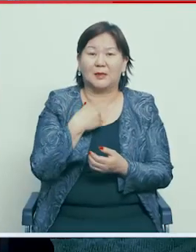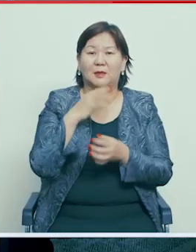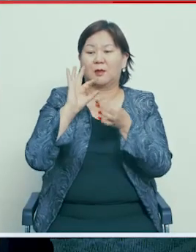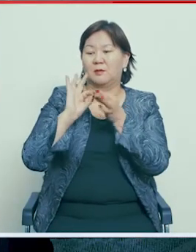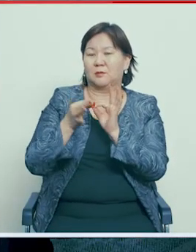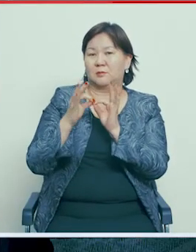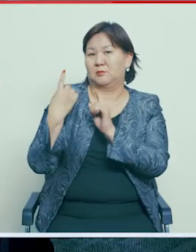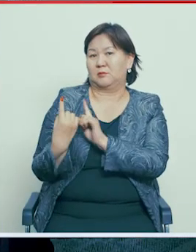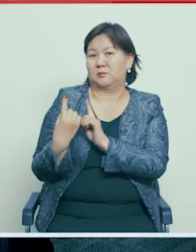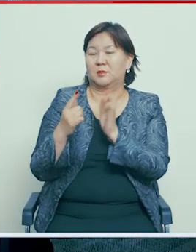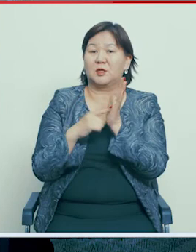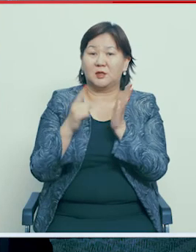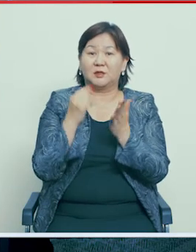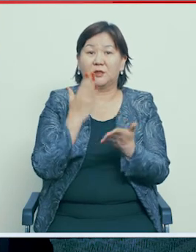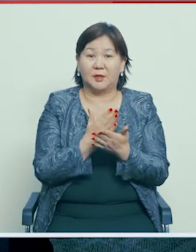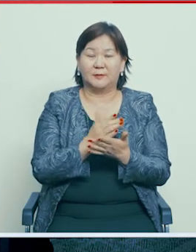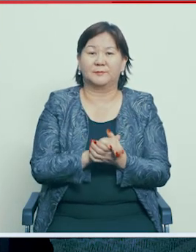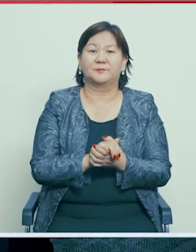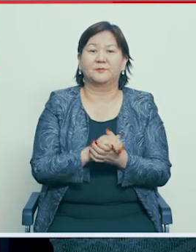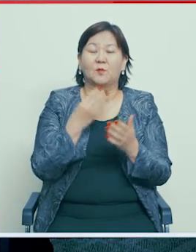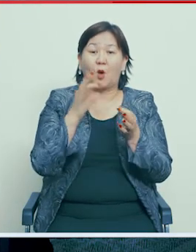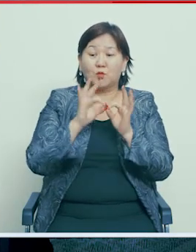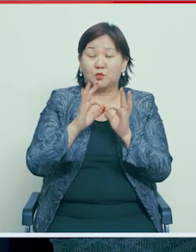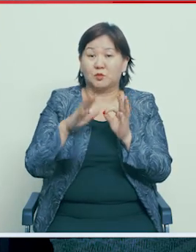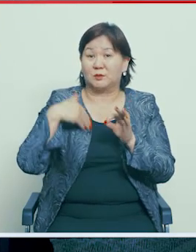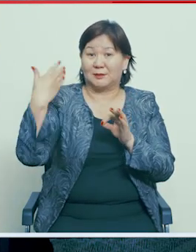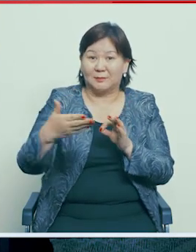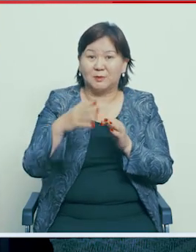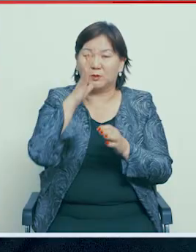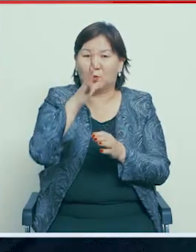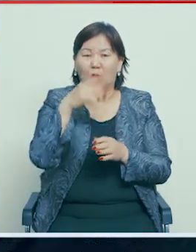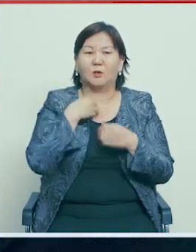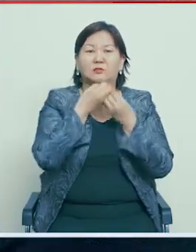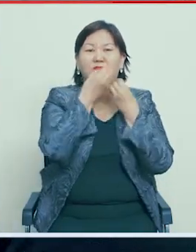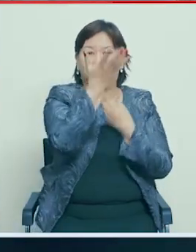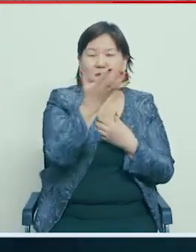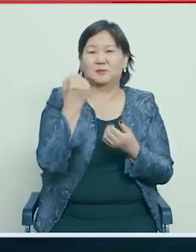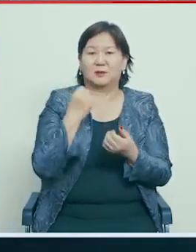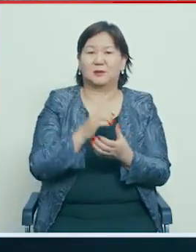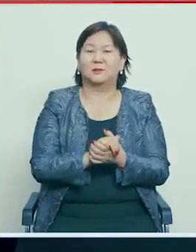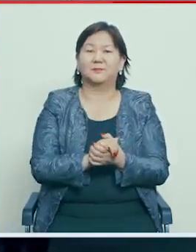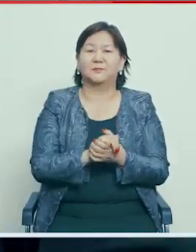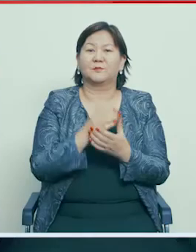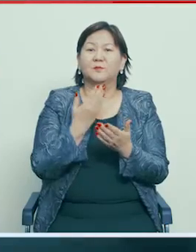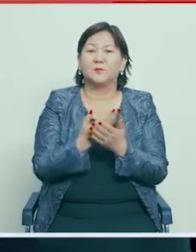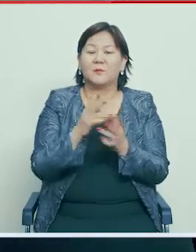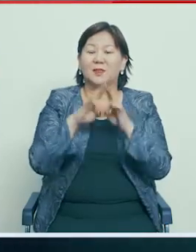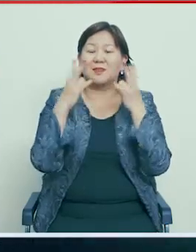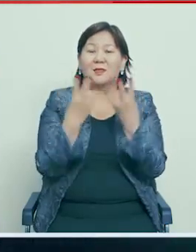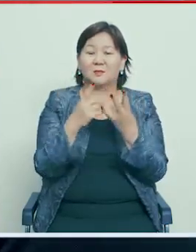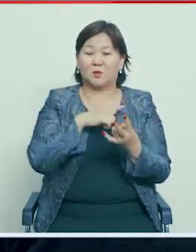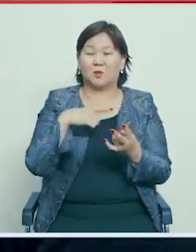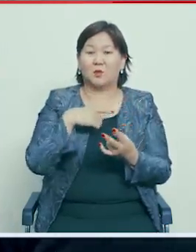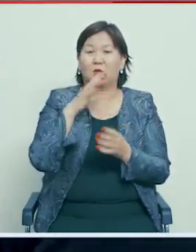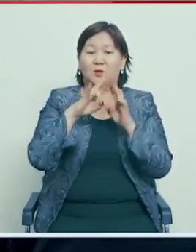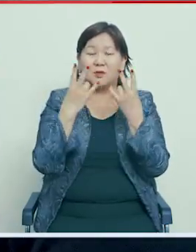хэлмэрч орчуулагч байх хэрэгтэй жишээлбэл тийм ээ. Орчуулагчаар дамжуулаад би дуу хоолойгоо илэрхийлнэ. Одоо энэ нийгэмд би өөрийнхөө